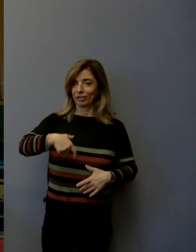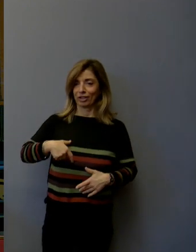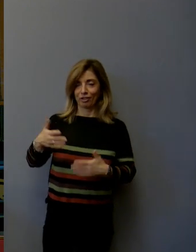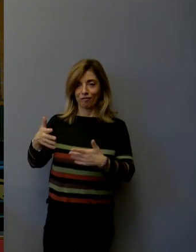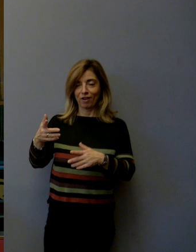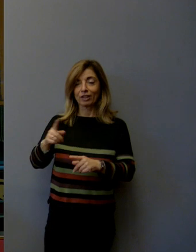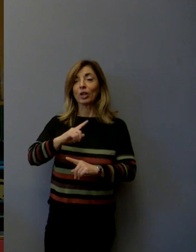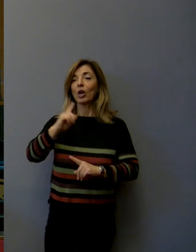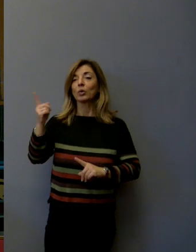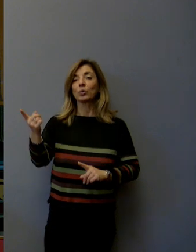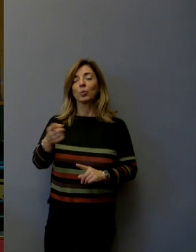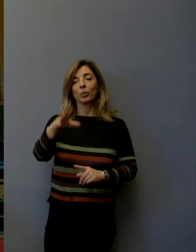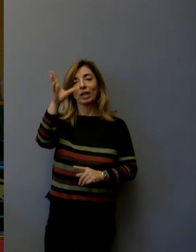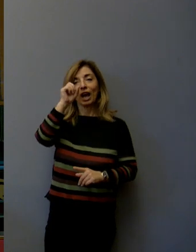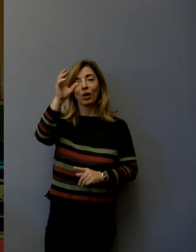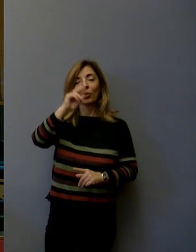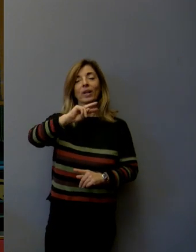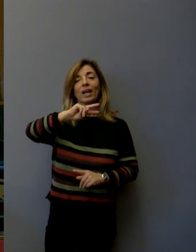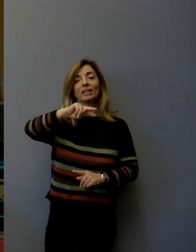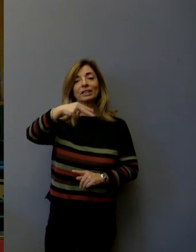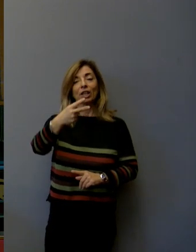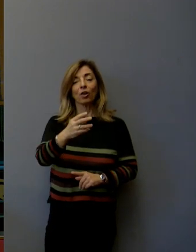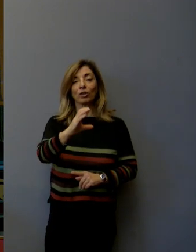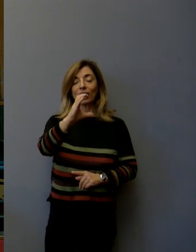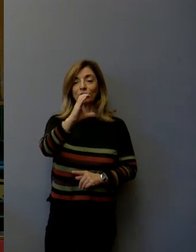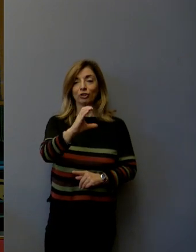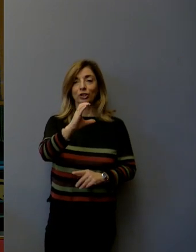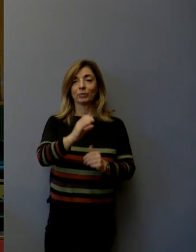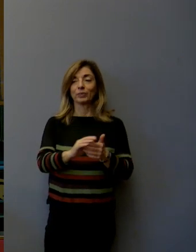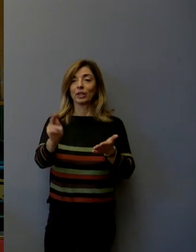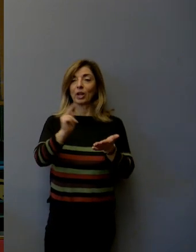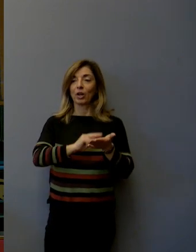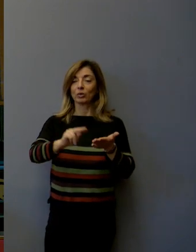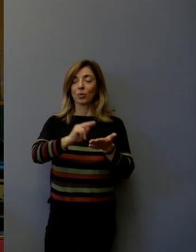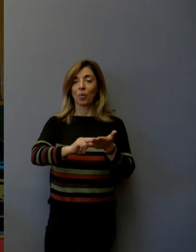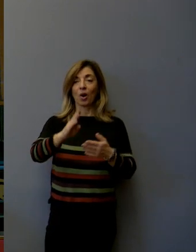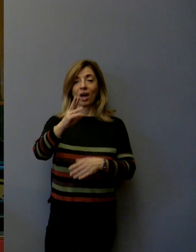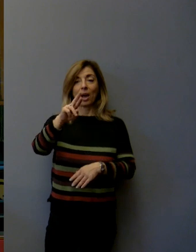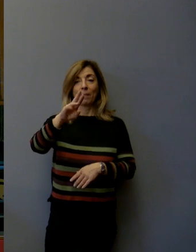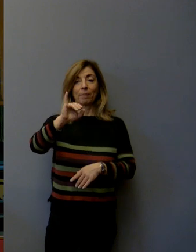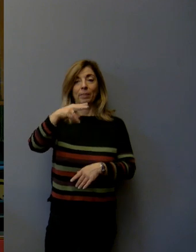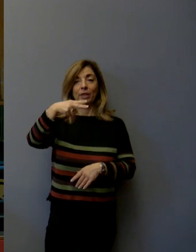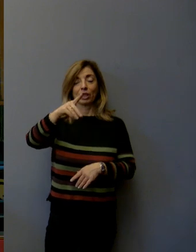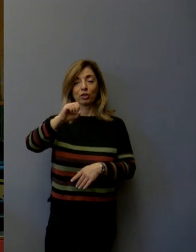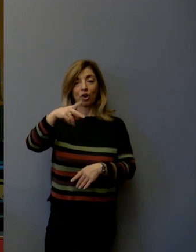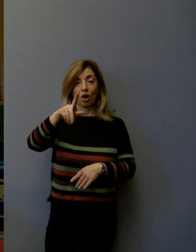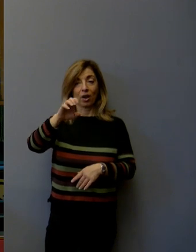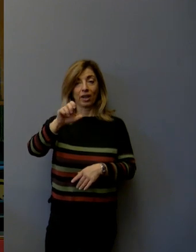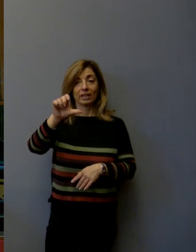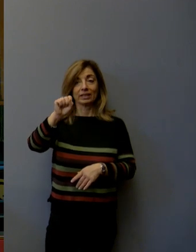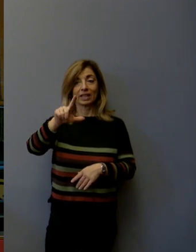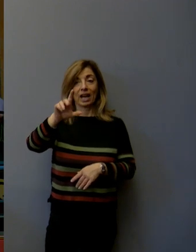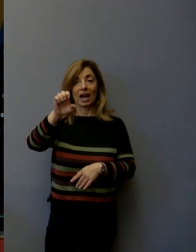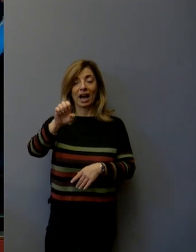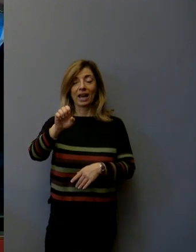gli alunni della seconda c della della scuola Brignole e sale Istituto Comprensivo di